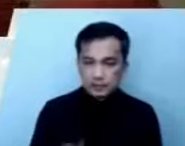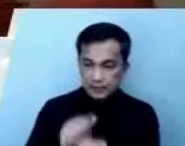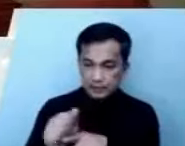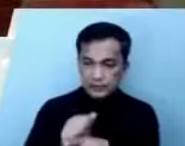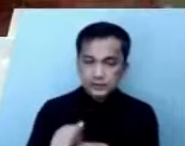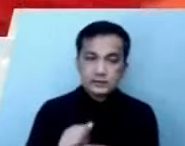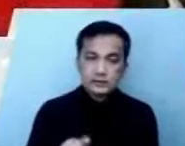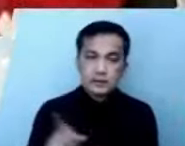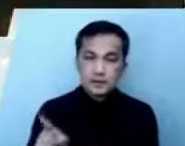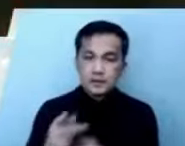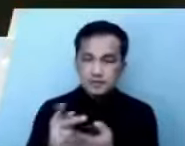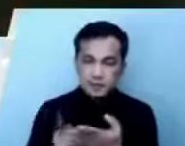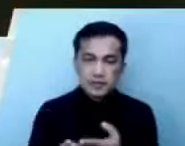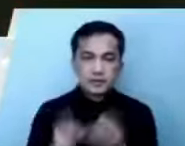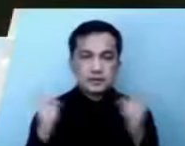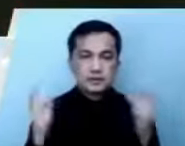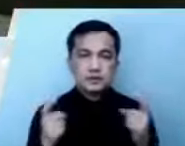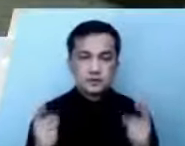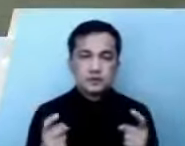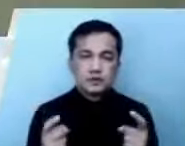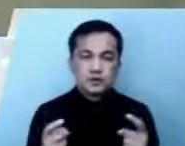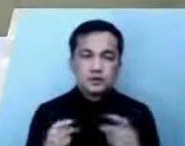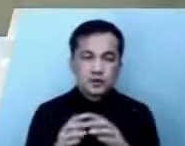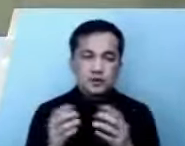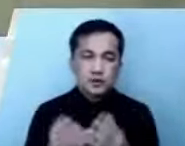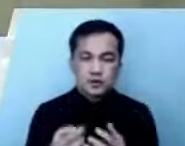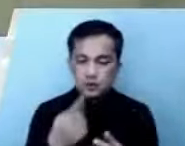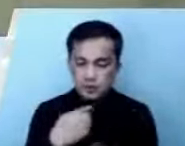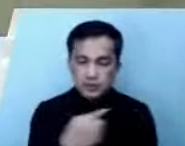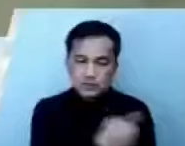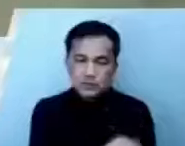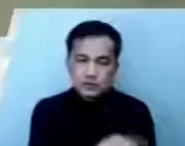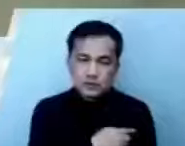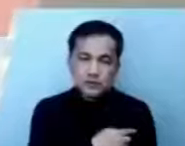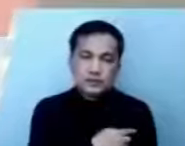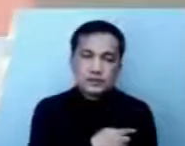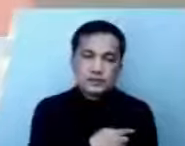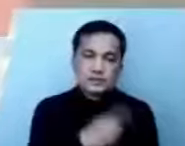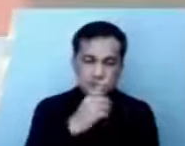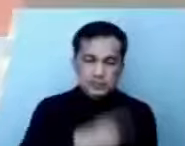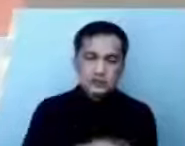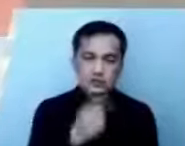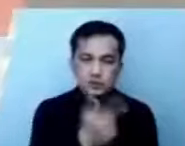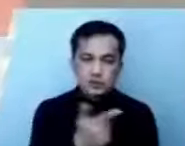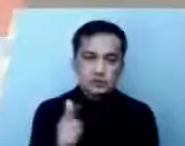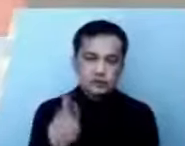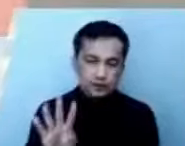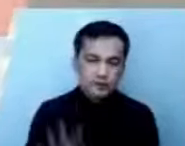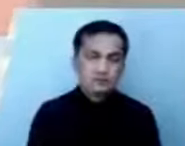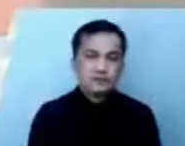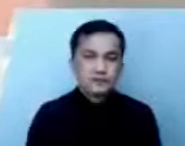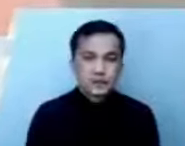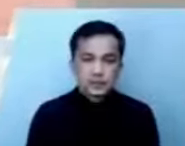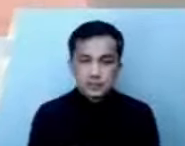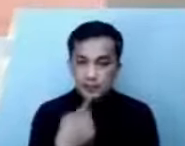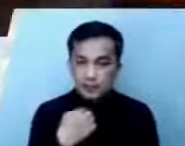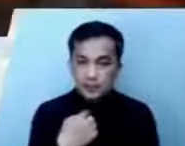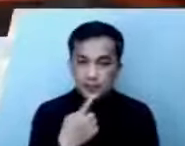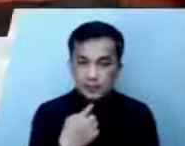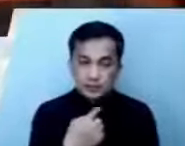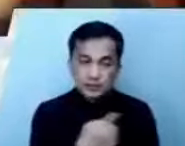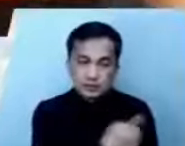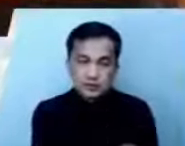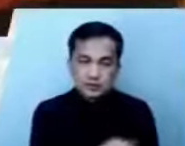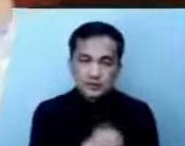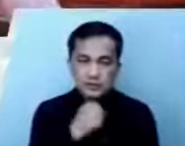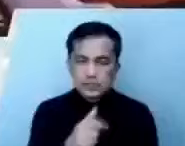ng pagdiriwang ng World Red Cross and Red Crescent Day 2024. Ayon sa Red Cross, hindi lang sakuna ang